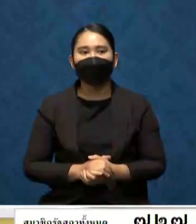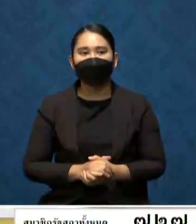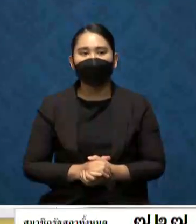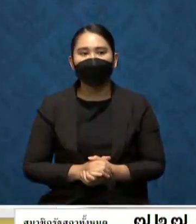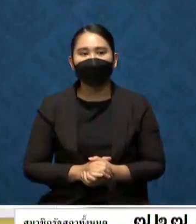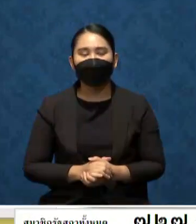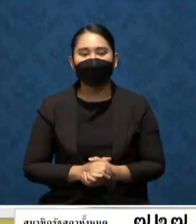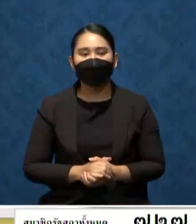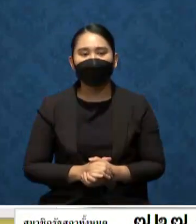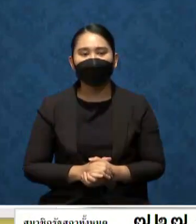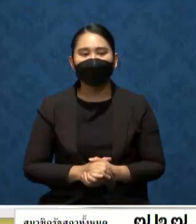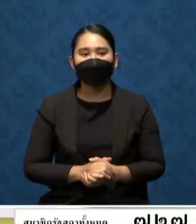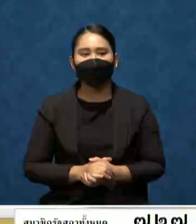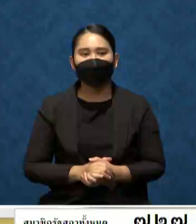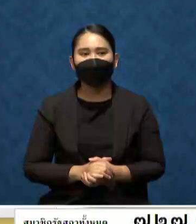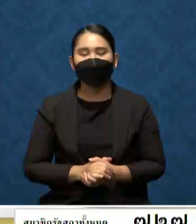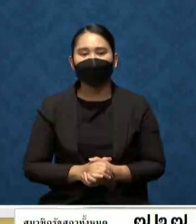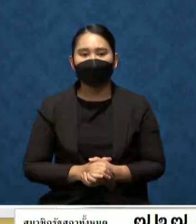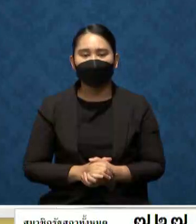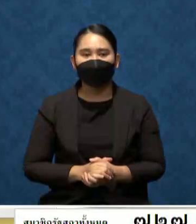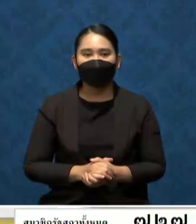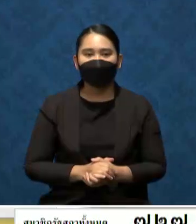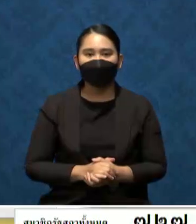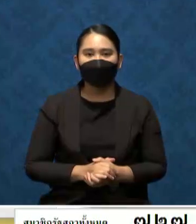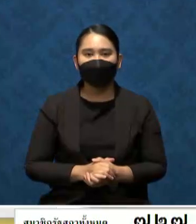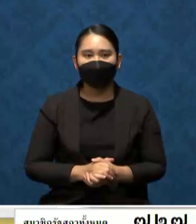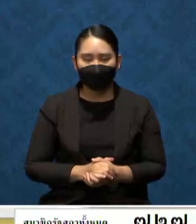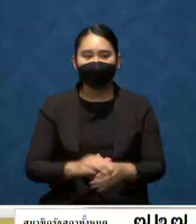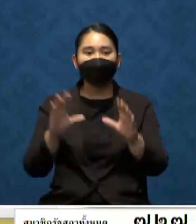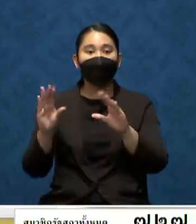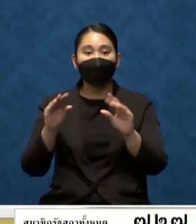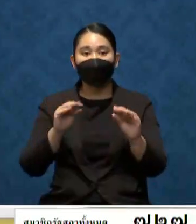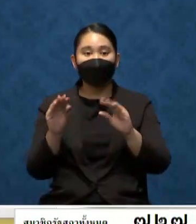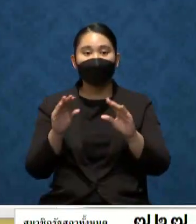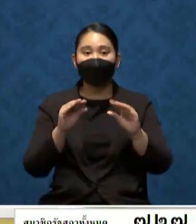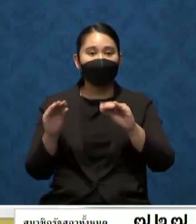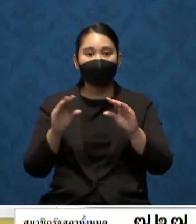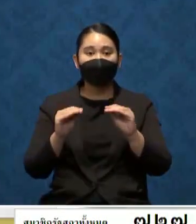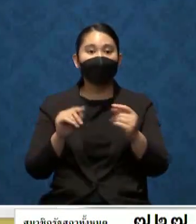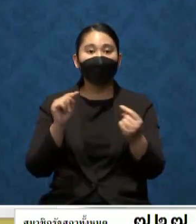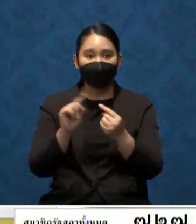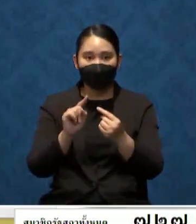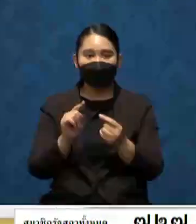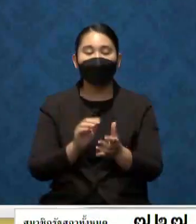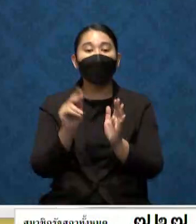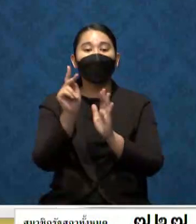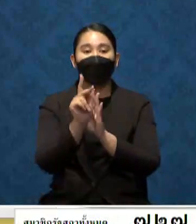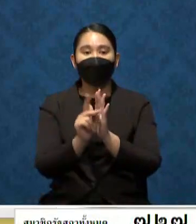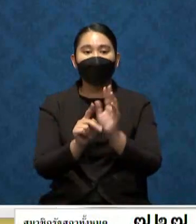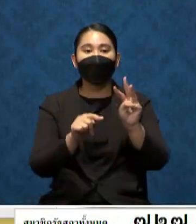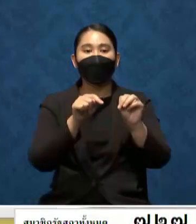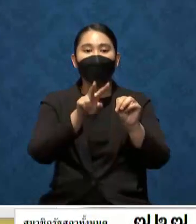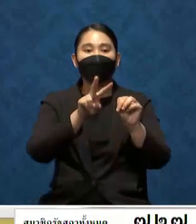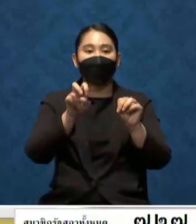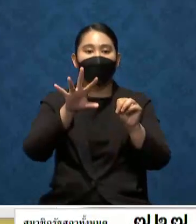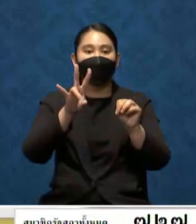ถานการณ์ในเรื่องที่พูดกันเยอะคือเรื่องมาตรา